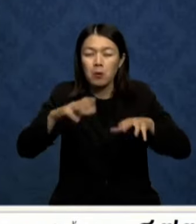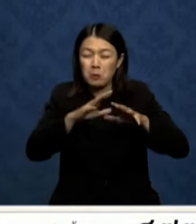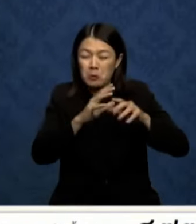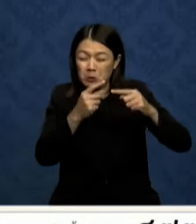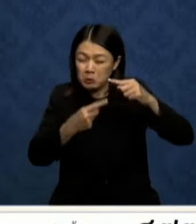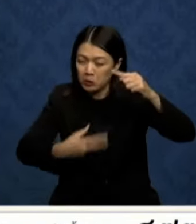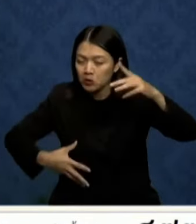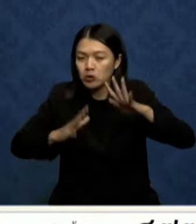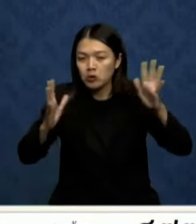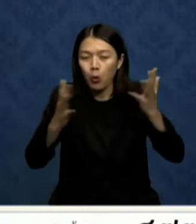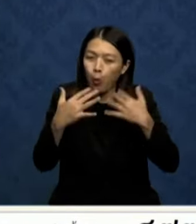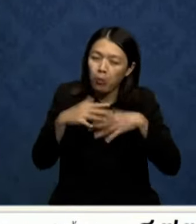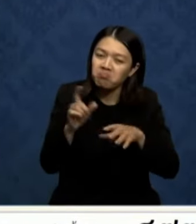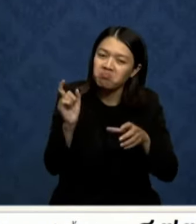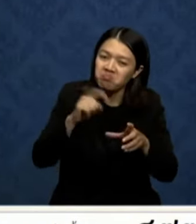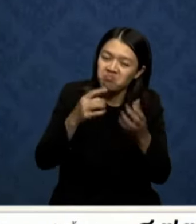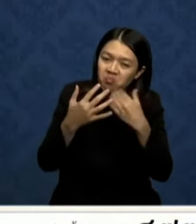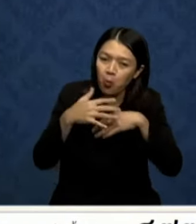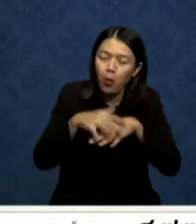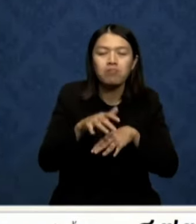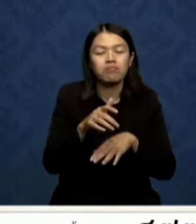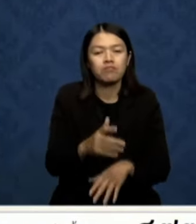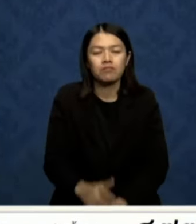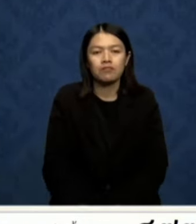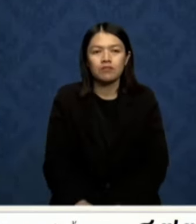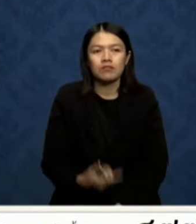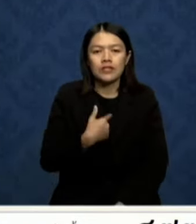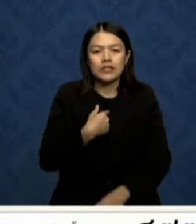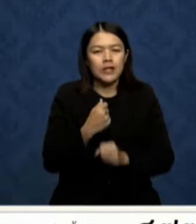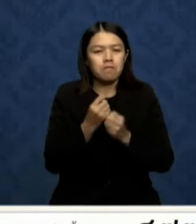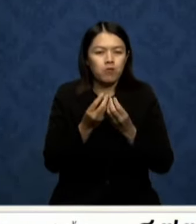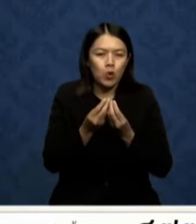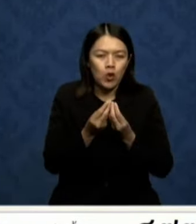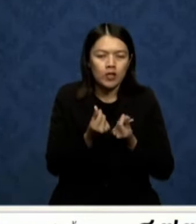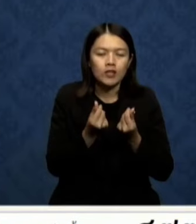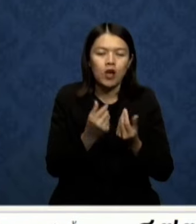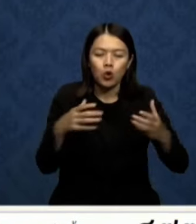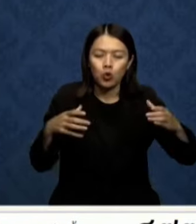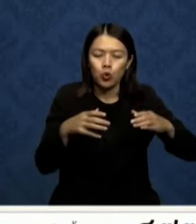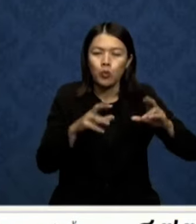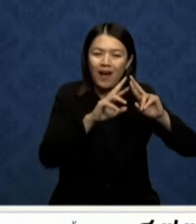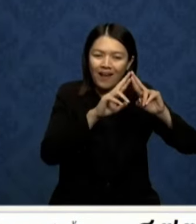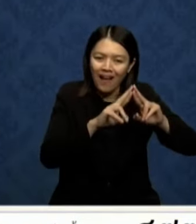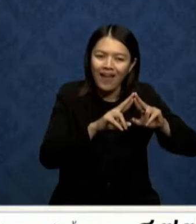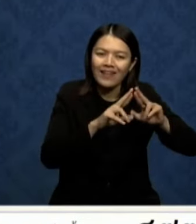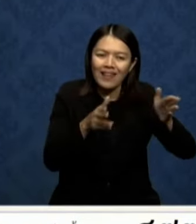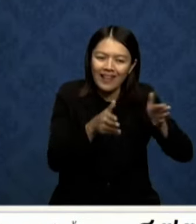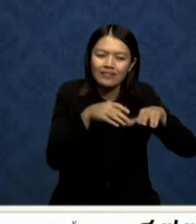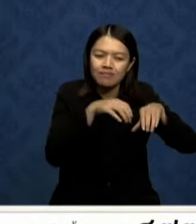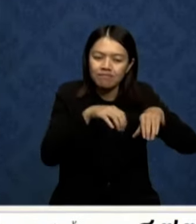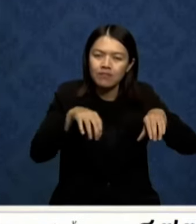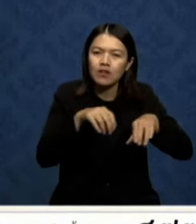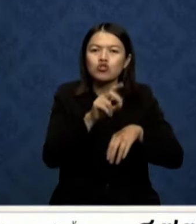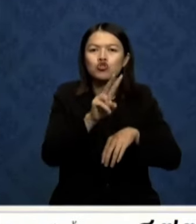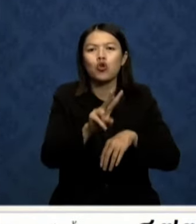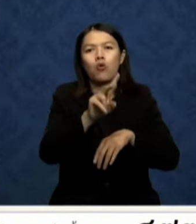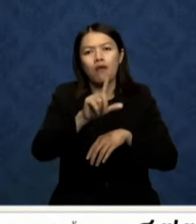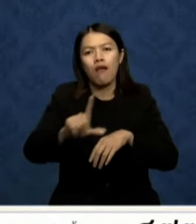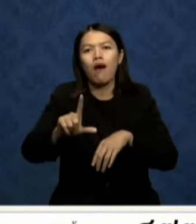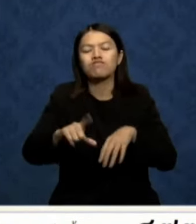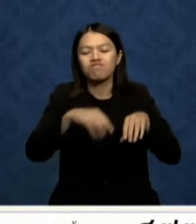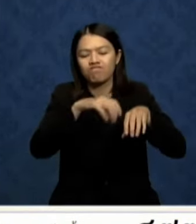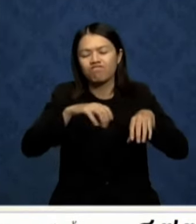ร้านค้าเข้าร่วมได้มากขนาดนี้และเราเชื่อว่าเราจะสามารถทำตัวเลขของกลุ่มร้านค้าที่เข้าร่วมได้มากกว่า2ล้านร้าน